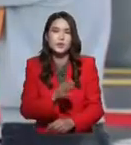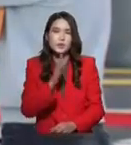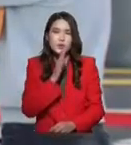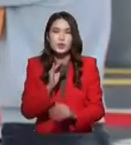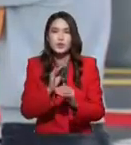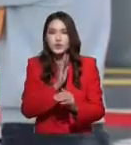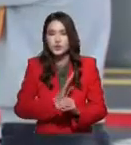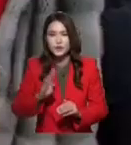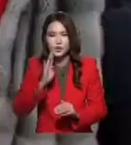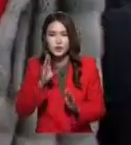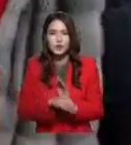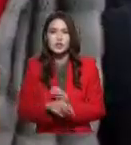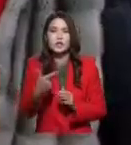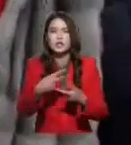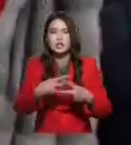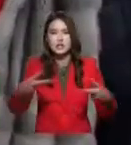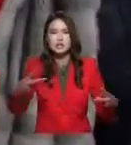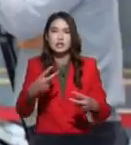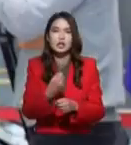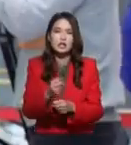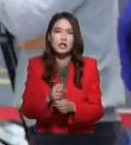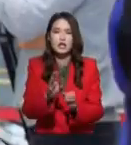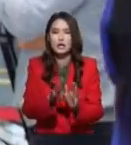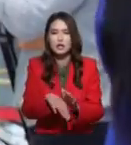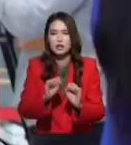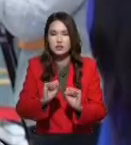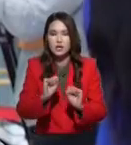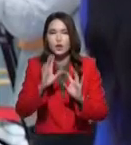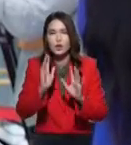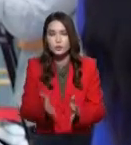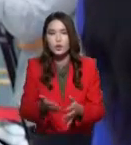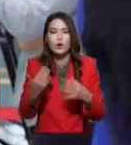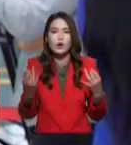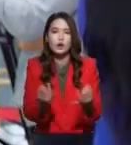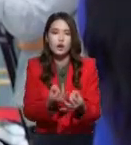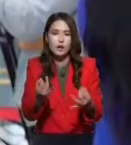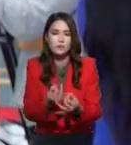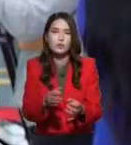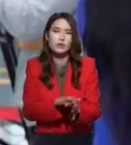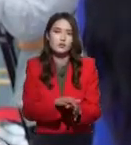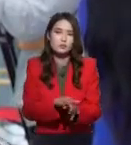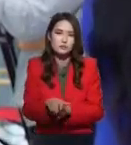девочек, также с гендерным насилием. У нас будет обширная кампания в социальных сетях.